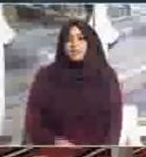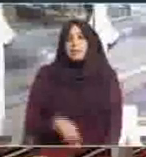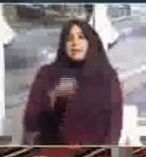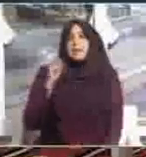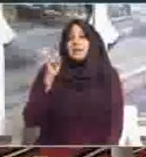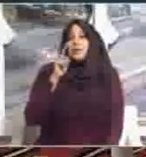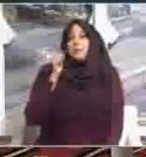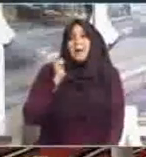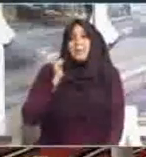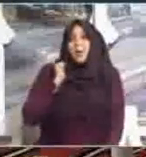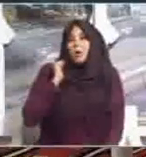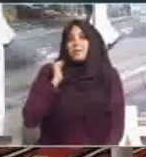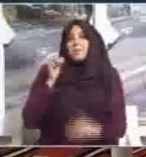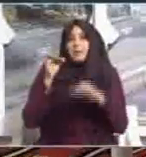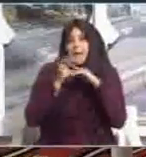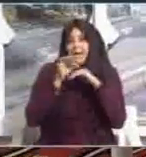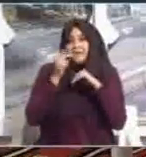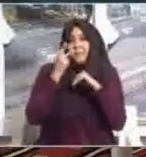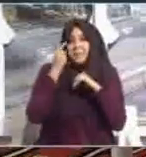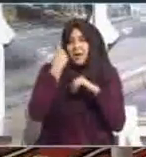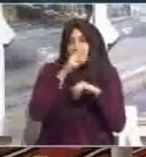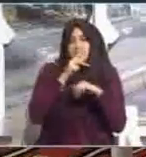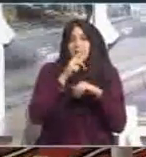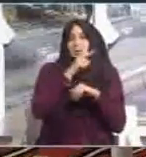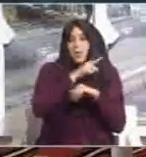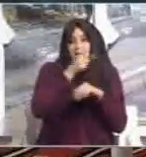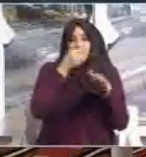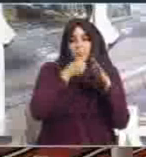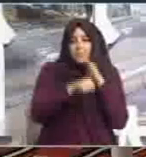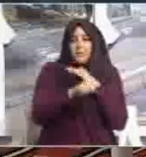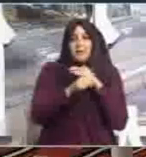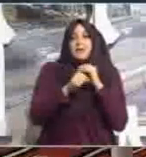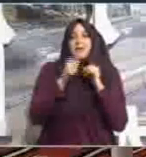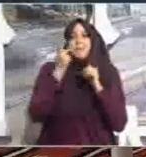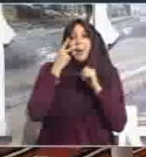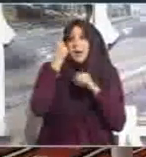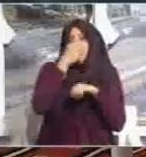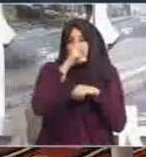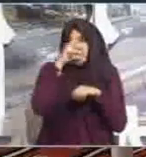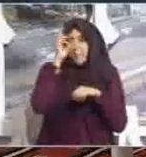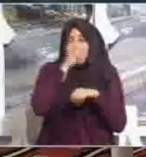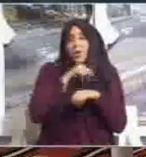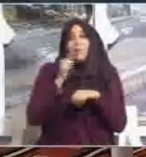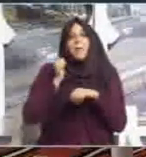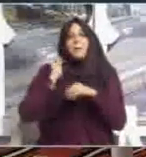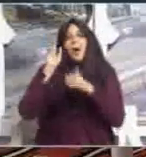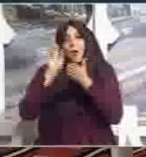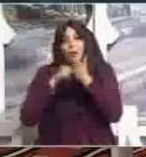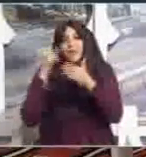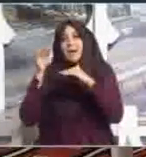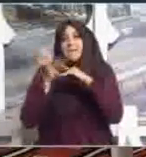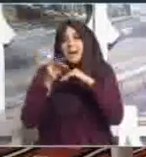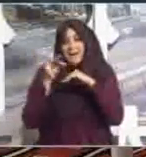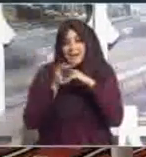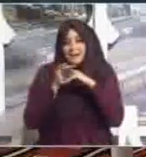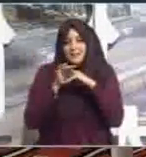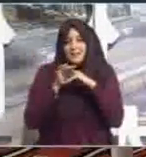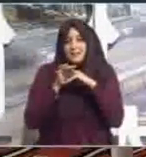والزوج تاعها توفى وهي توفات قعدنا انا وياه والمراه الاولى هذيك اللي ما عندهاش